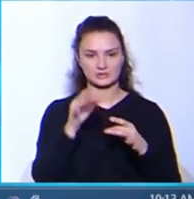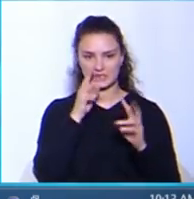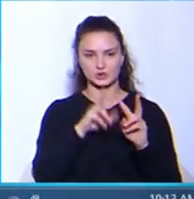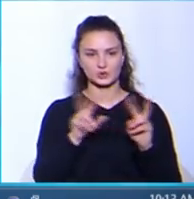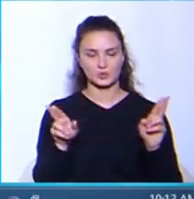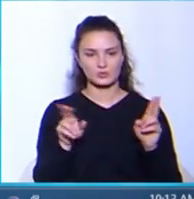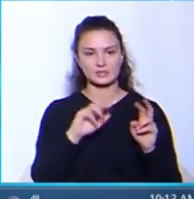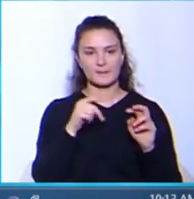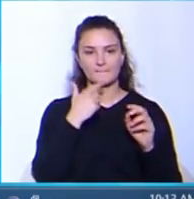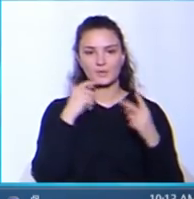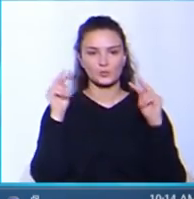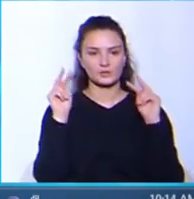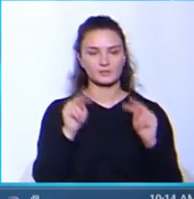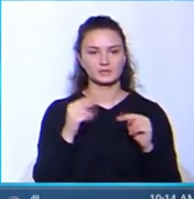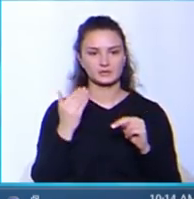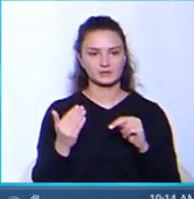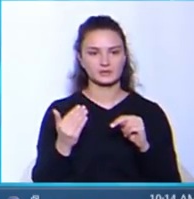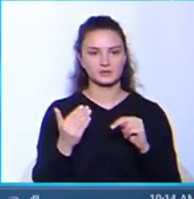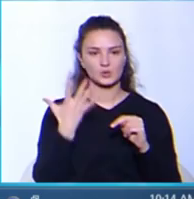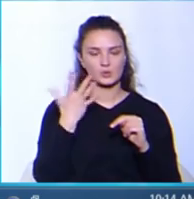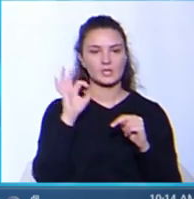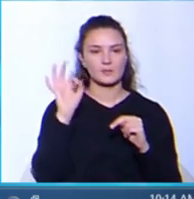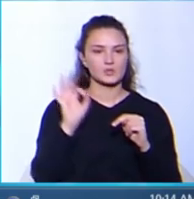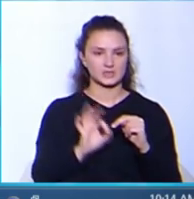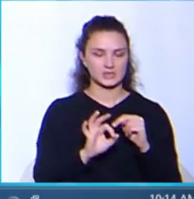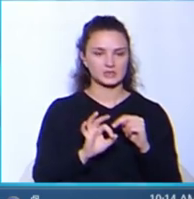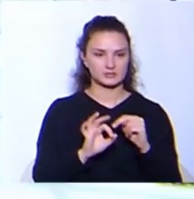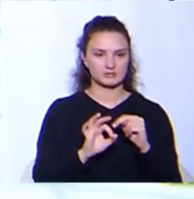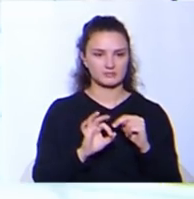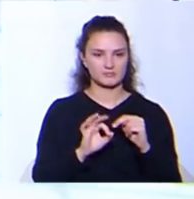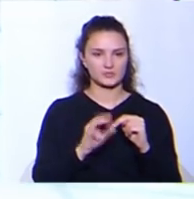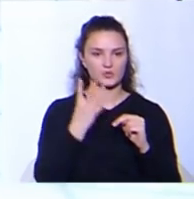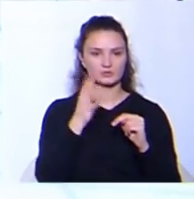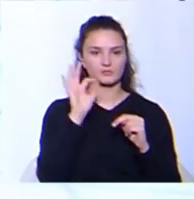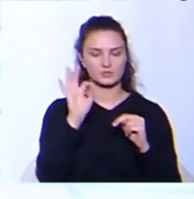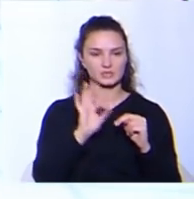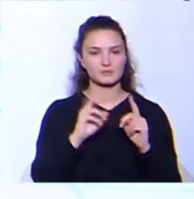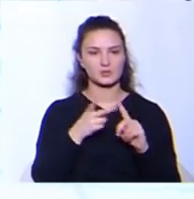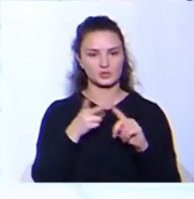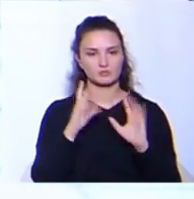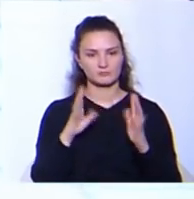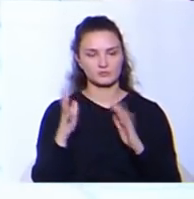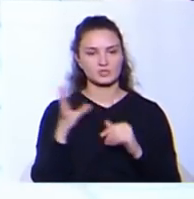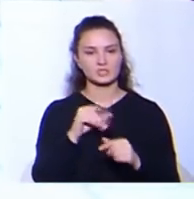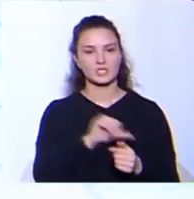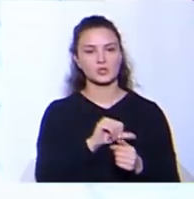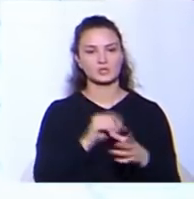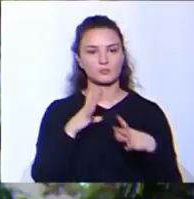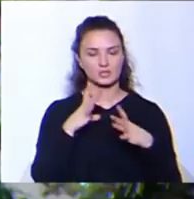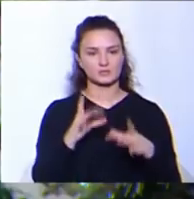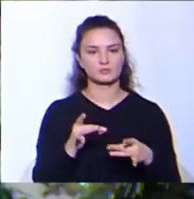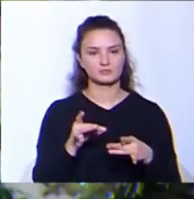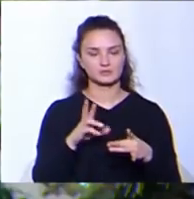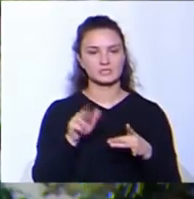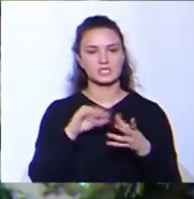ერთდროულად და მაყურებელთა 5% ერთ შემთხვევაში, 4% მეორე შემთხვევაში, ანუ ნარკო დამოკიდებულების შემთხვევაში